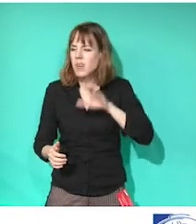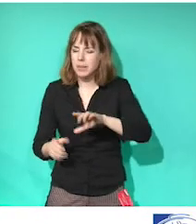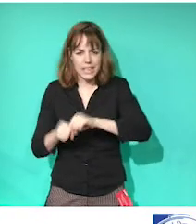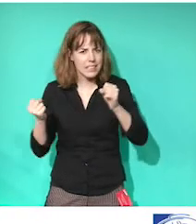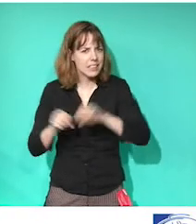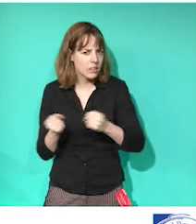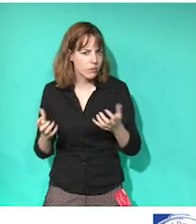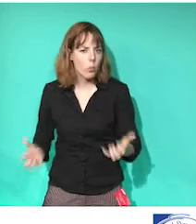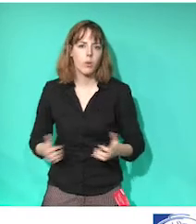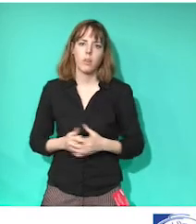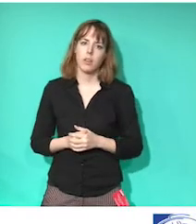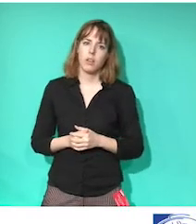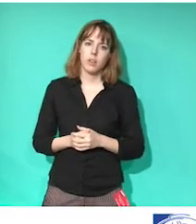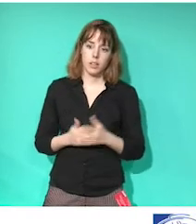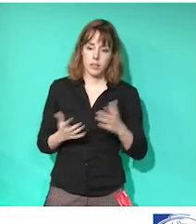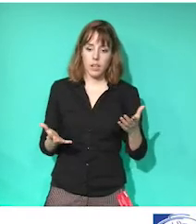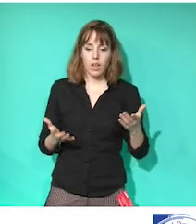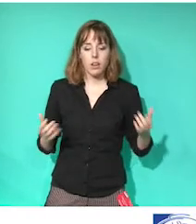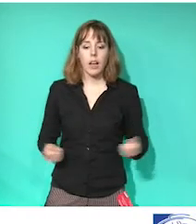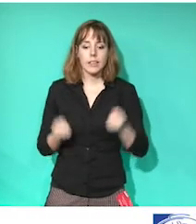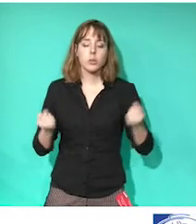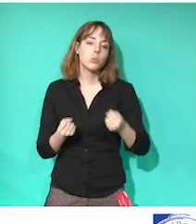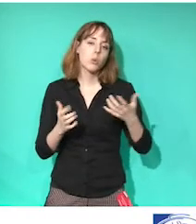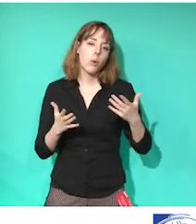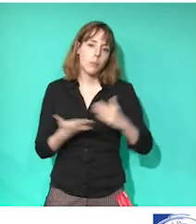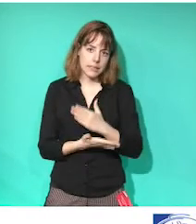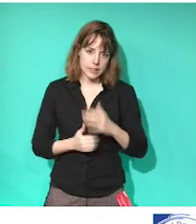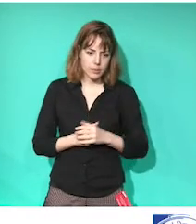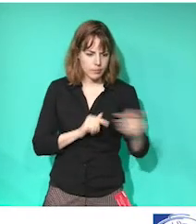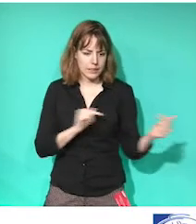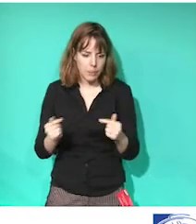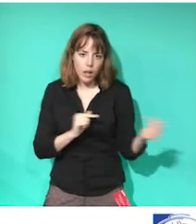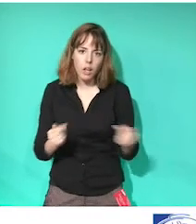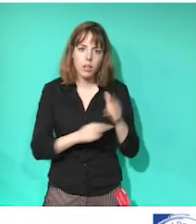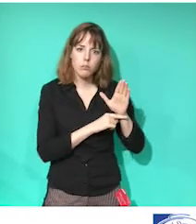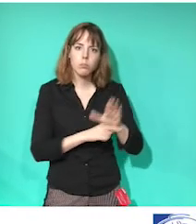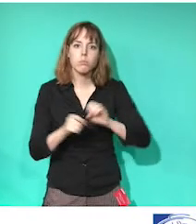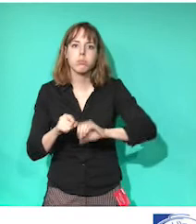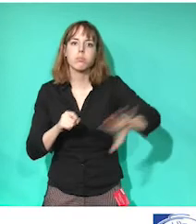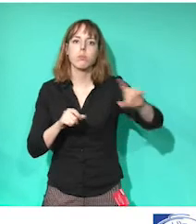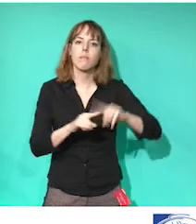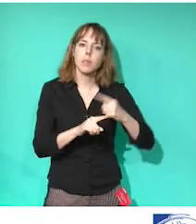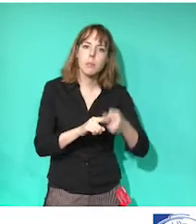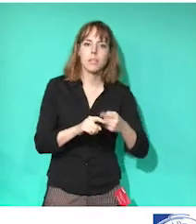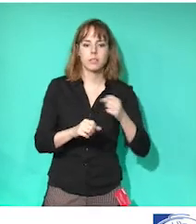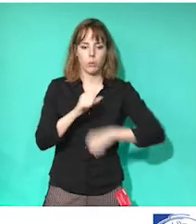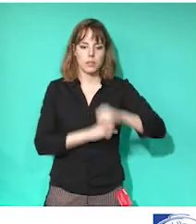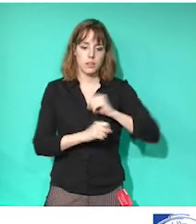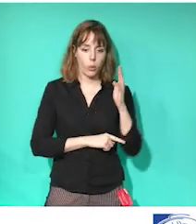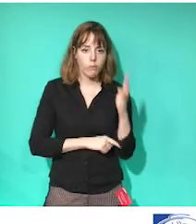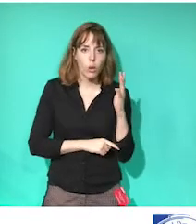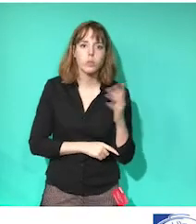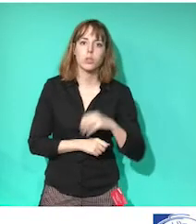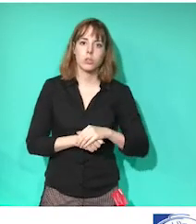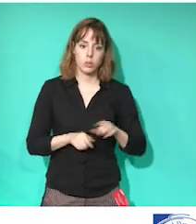que l'emploi. Ces actions ont été déclinées sous différentes formes, des débats, des films, des conférences et des